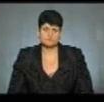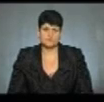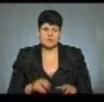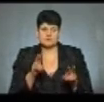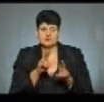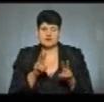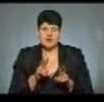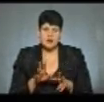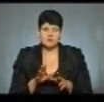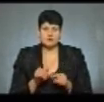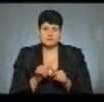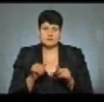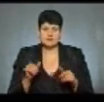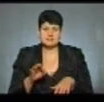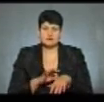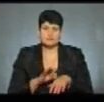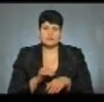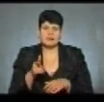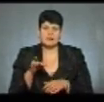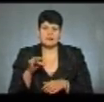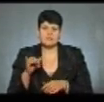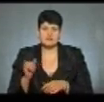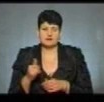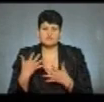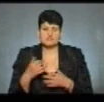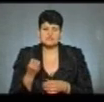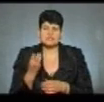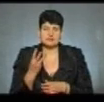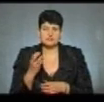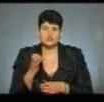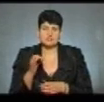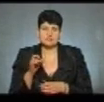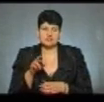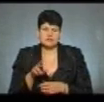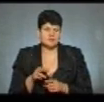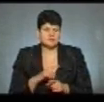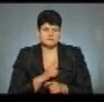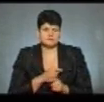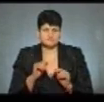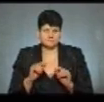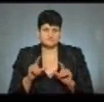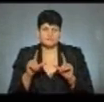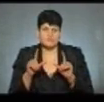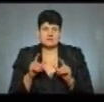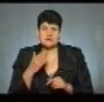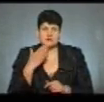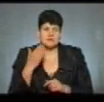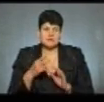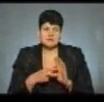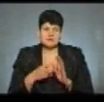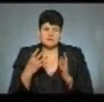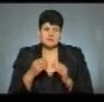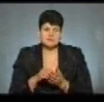Спостерігаємо ріст захворюваності на ГРВІ уже з 13 січня, різке підвищення. За останніх 7 днів